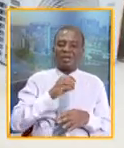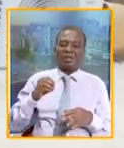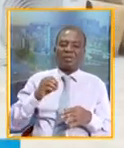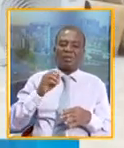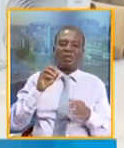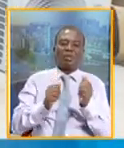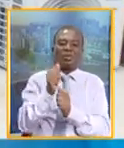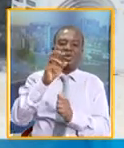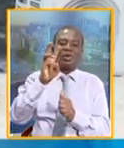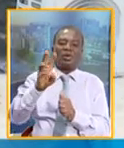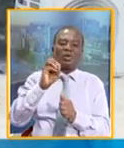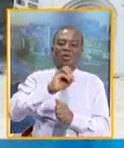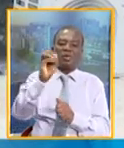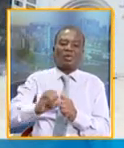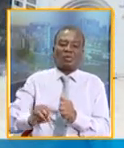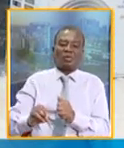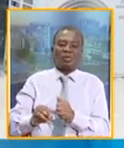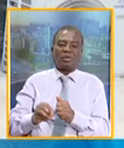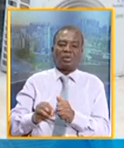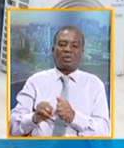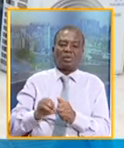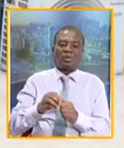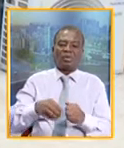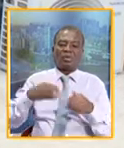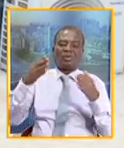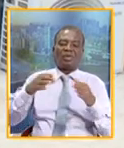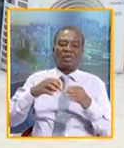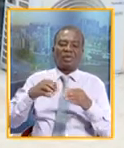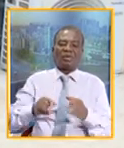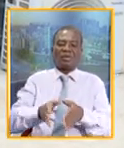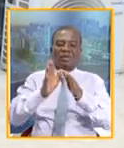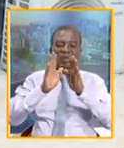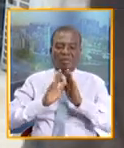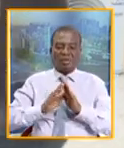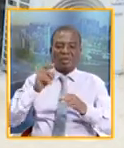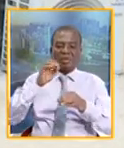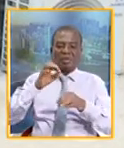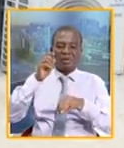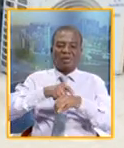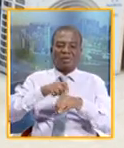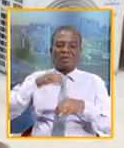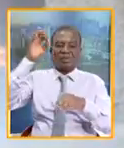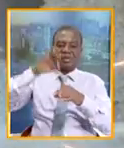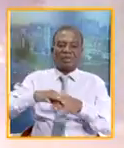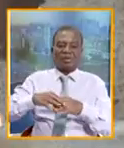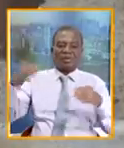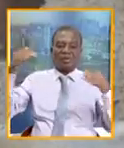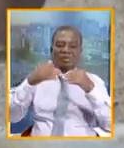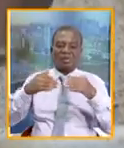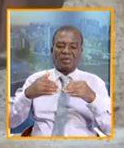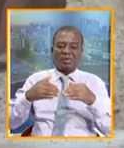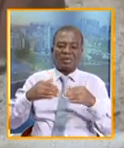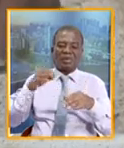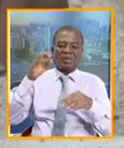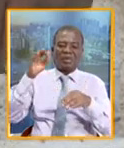de 60% d'augmentation au niveau des commandes. Parce que vraiment la période électorale qui aussi coïncide généralement avec la période